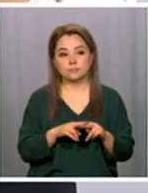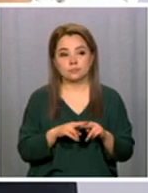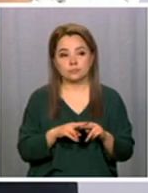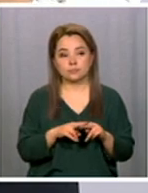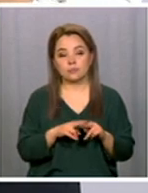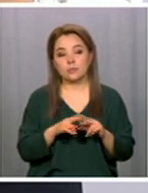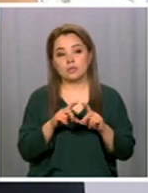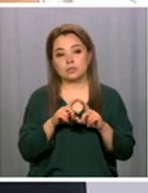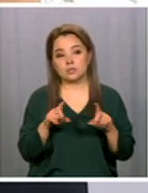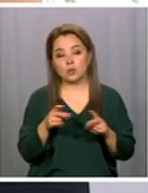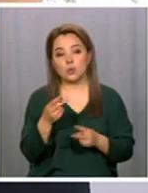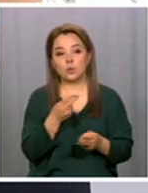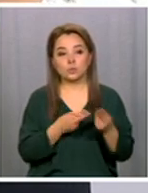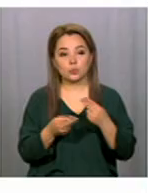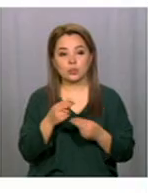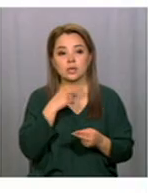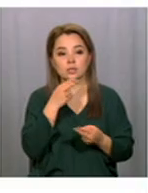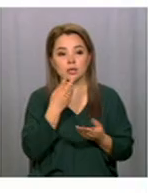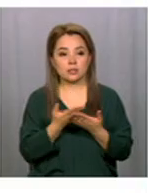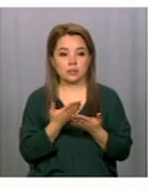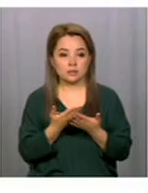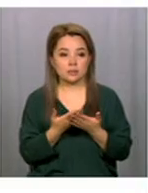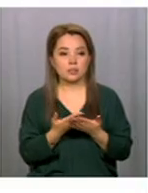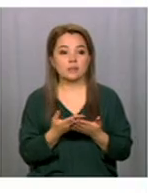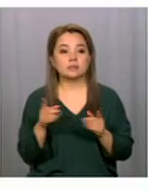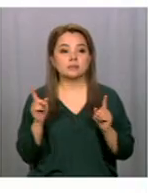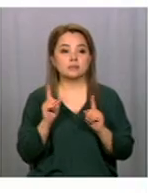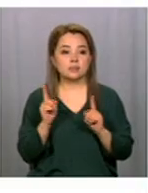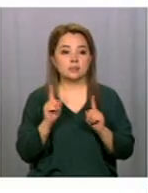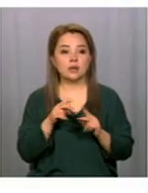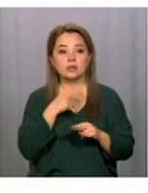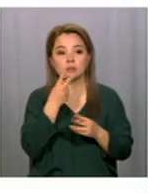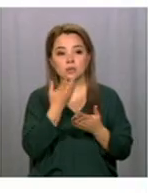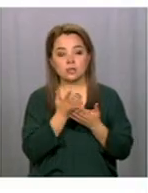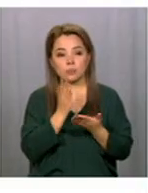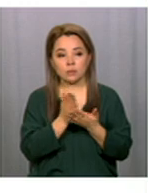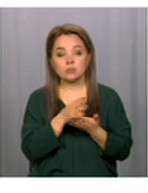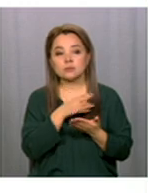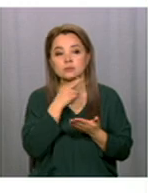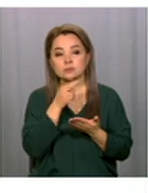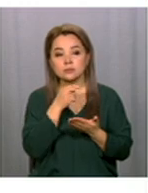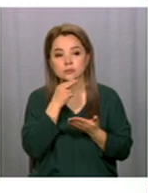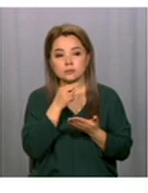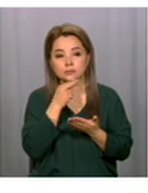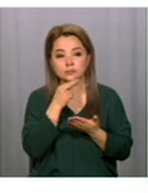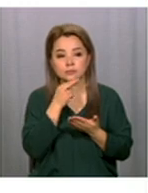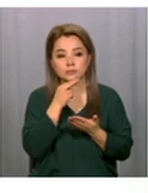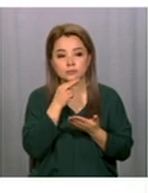нысандағы суретке назар аударсақ, нені аңғарып отырмыз?